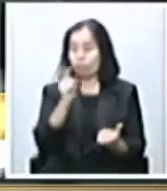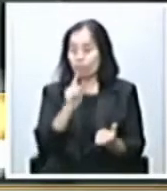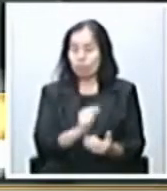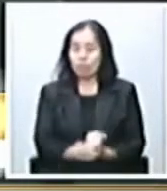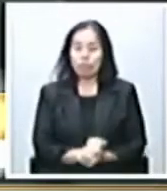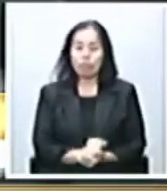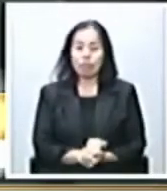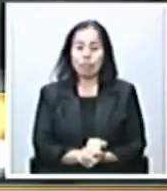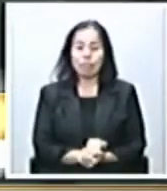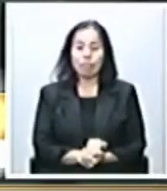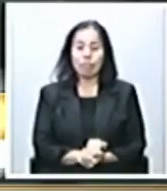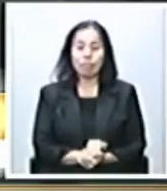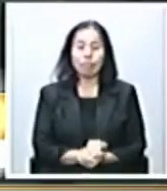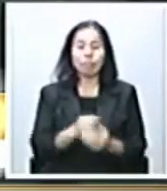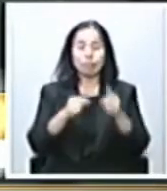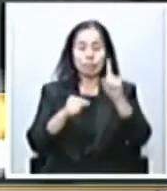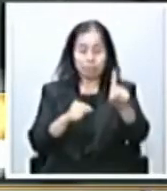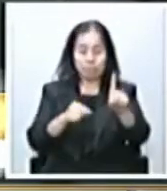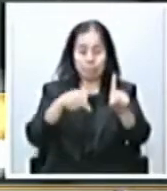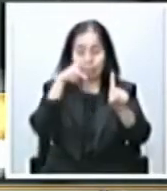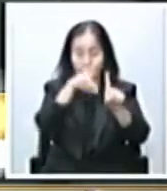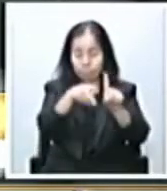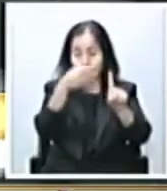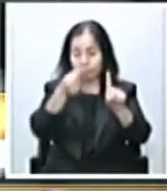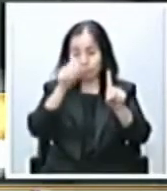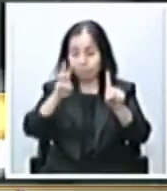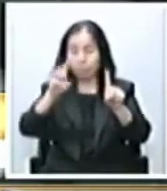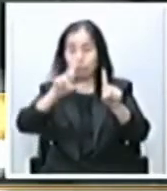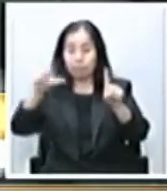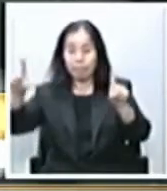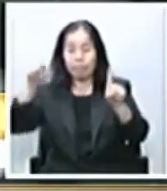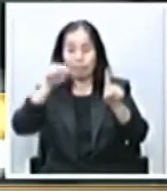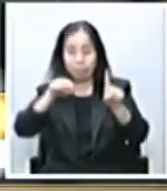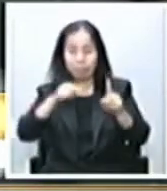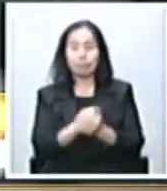ใน16ล้านล้านคิดเป็นเปอร์เซ็นต์ผมลองกดเล่นๆเมื่อกี้